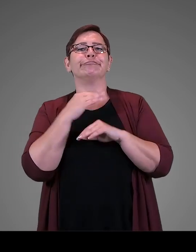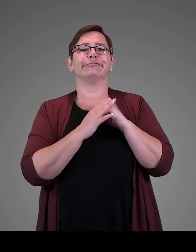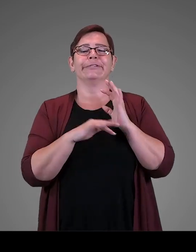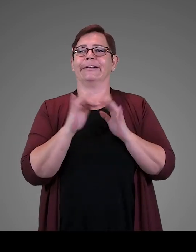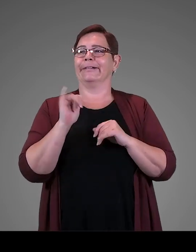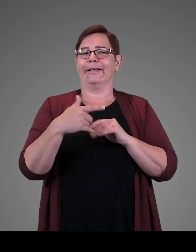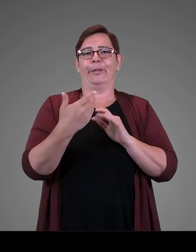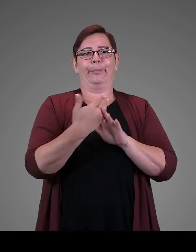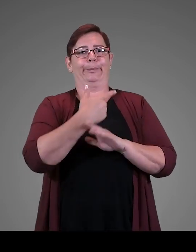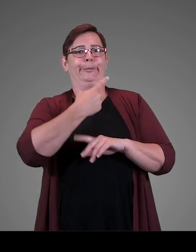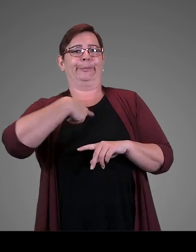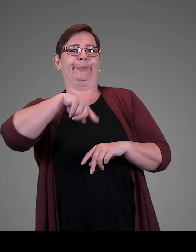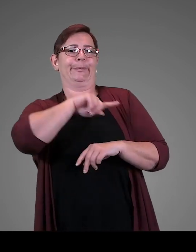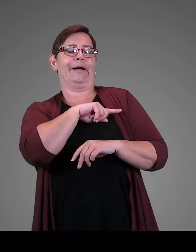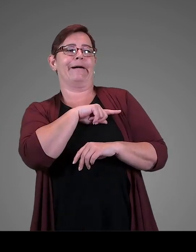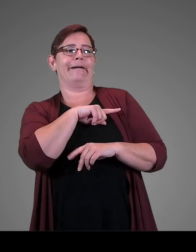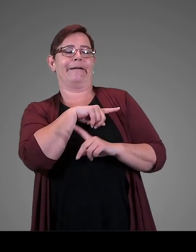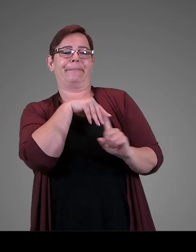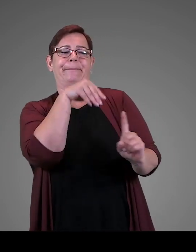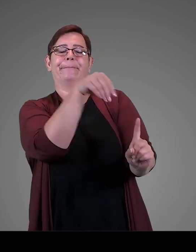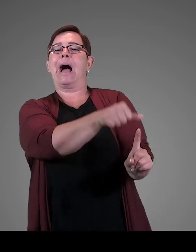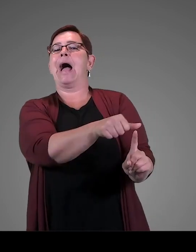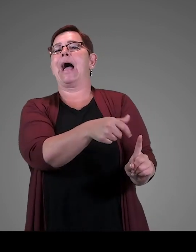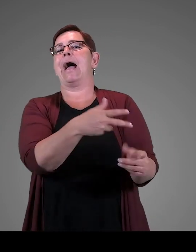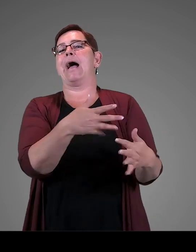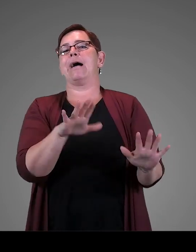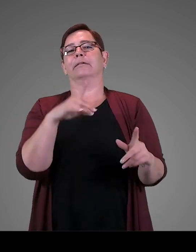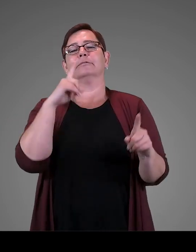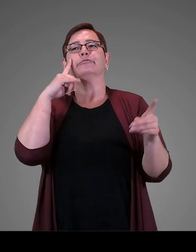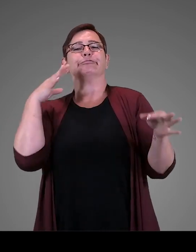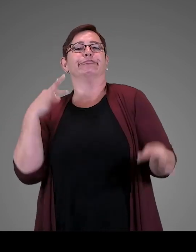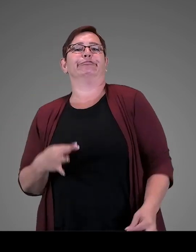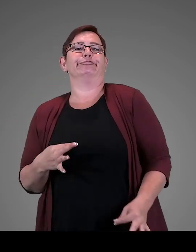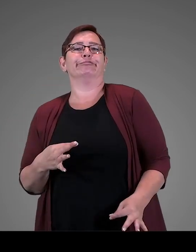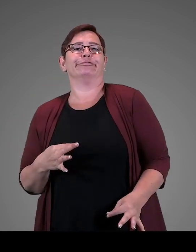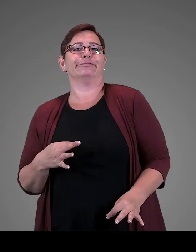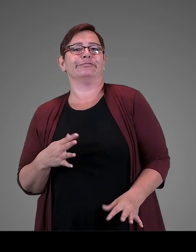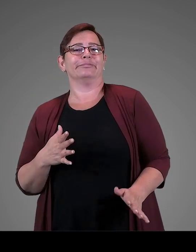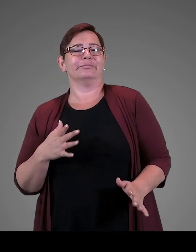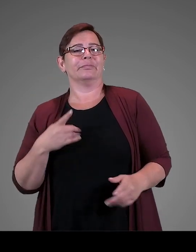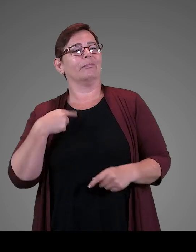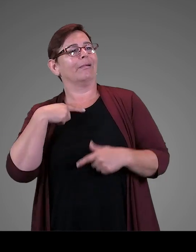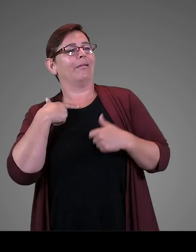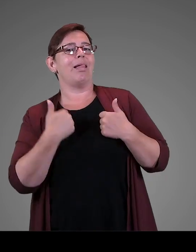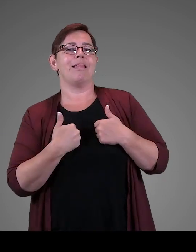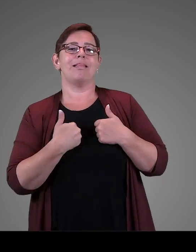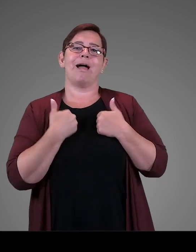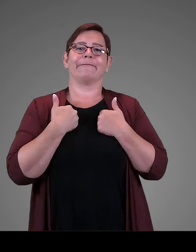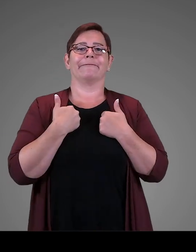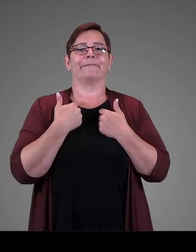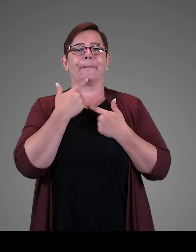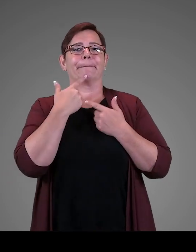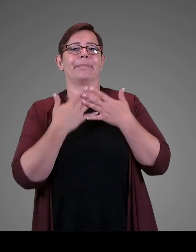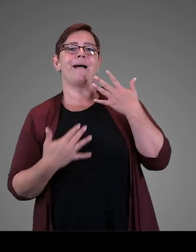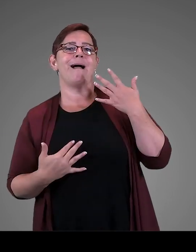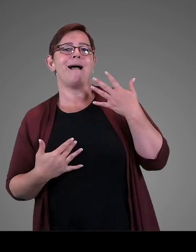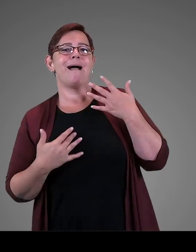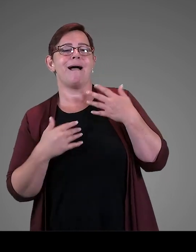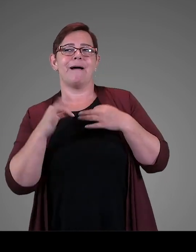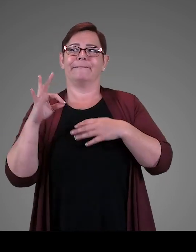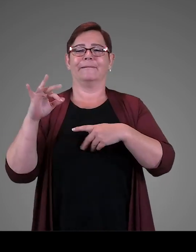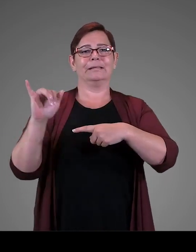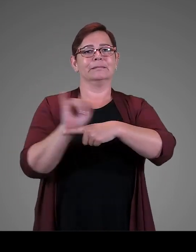payés, on fait vivre le milieu. Puis c'est énorme comme